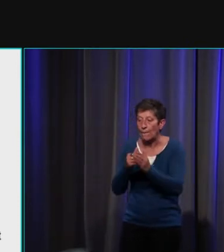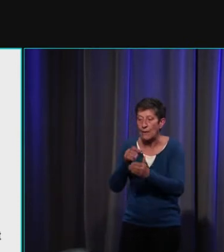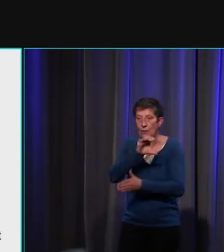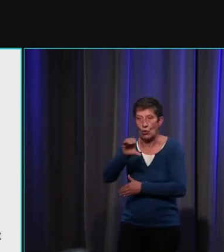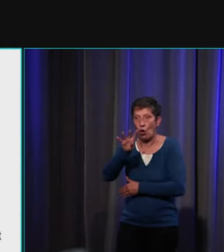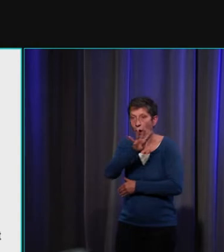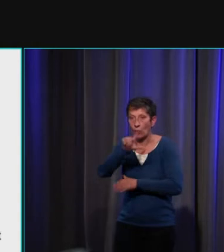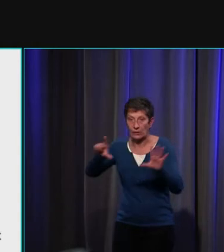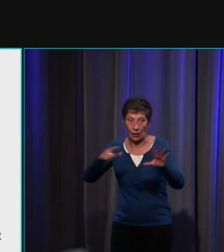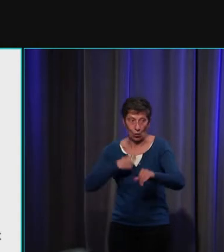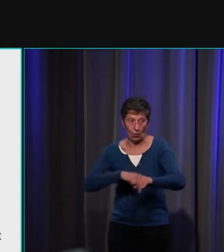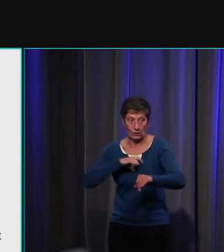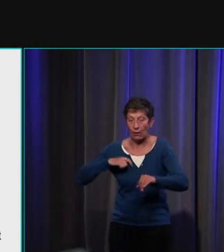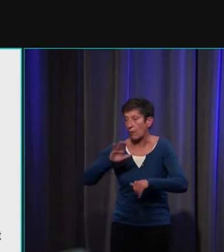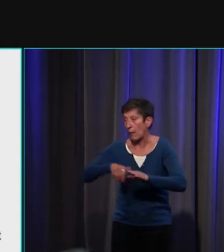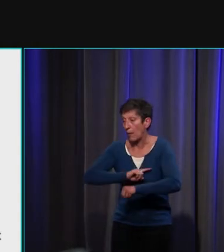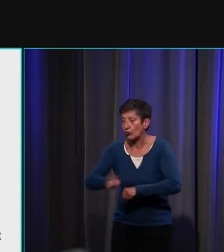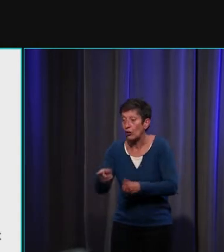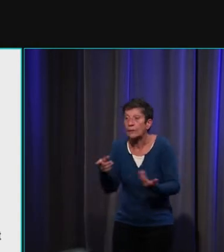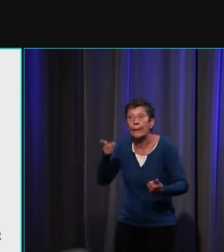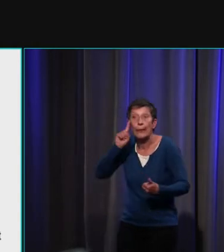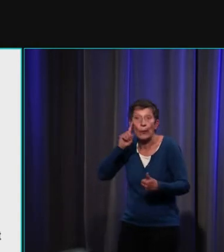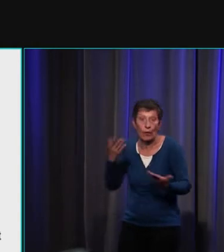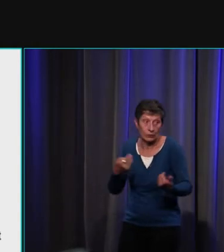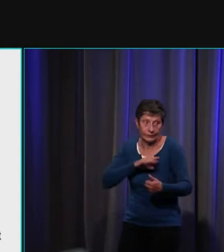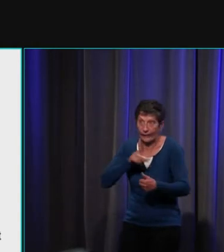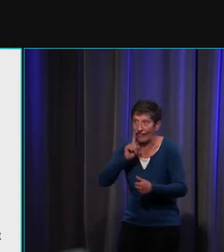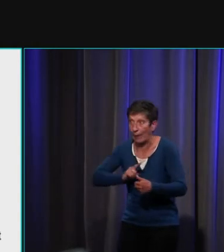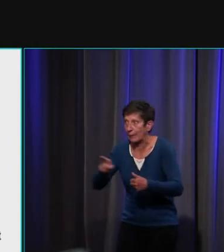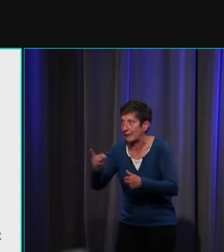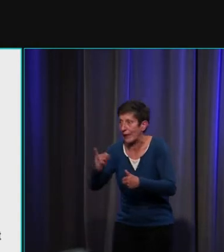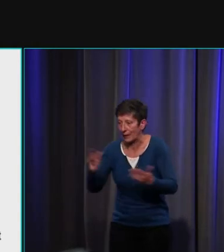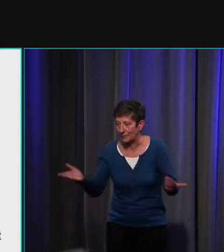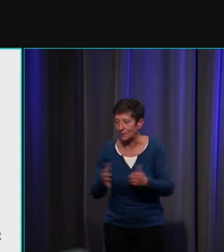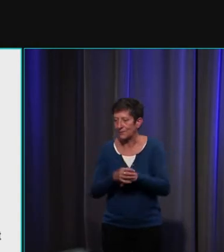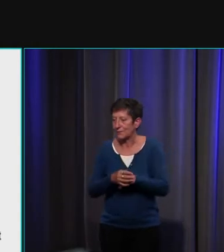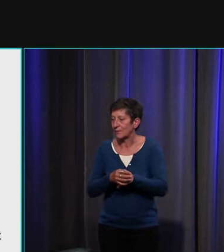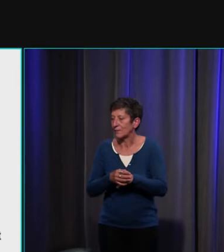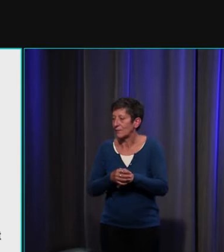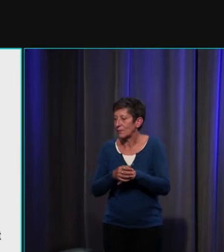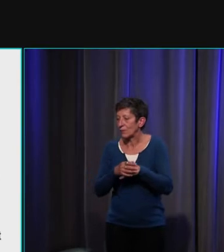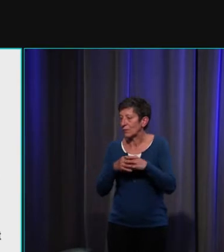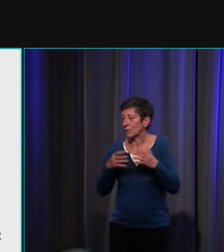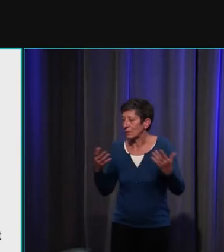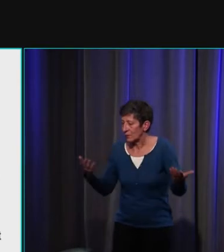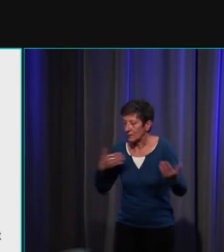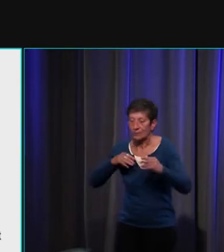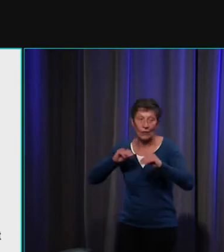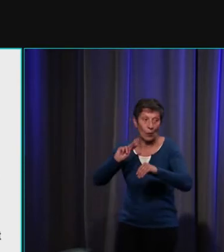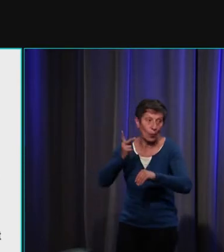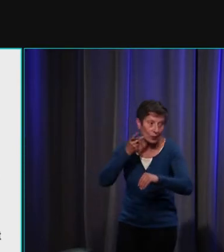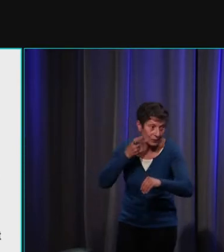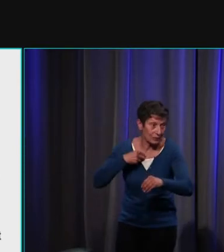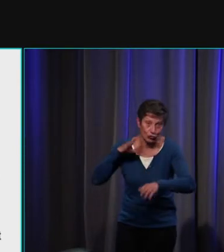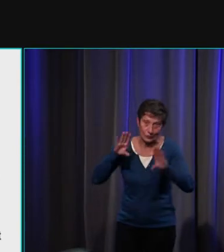a bien sûr mais c'est bon sang mais c'est bien sûr chercher la femme qui est cette femme ben je suis enseignant poitiers j'habite à poitiers depuis